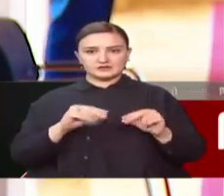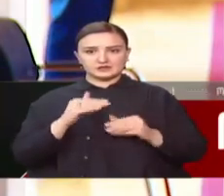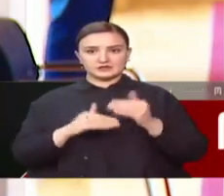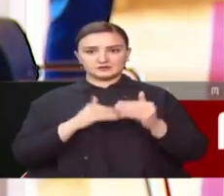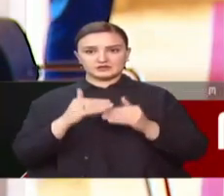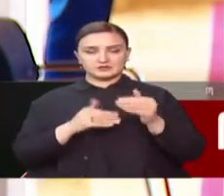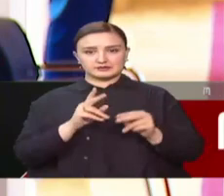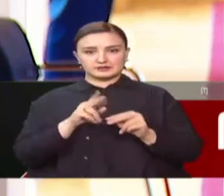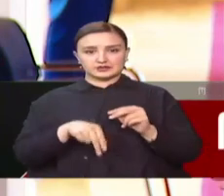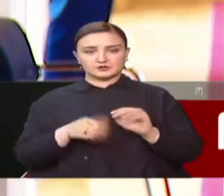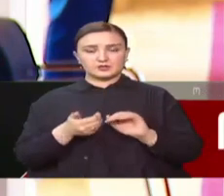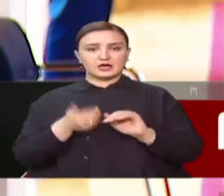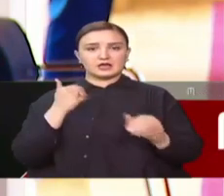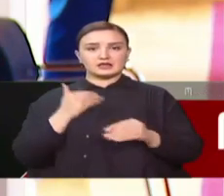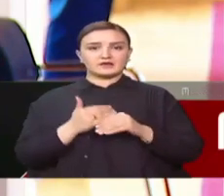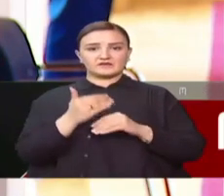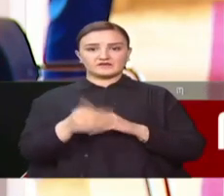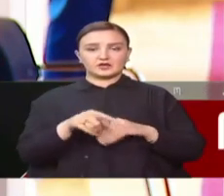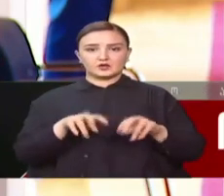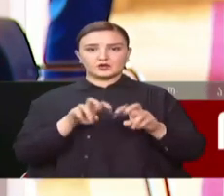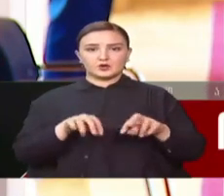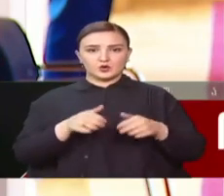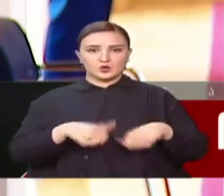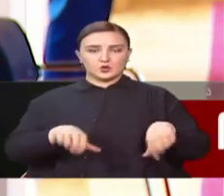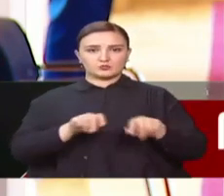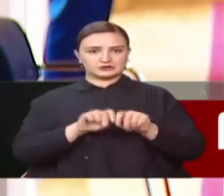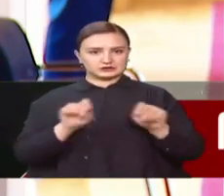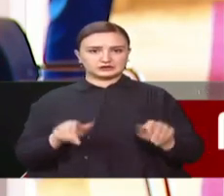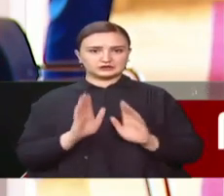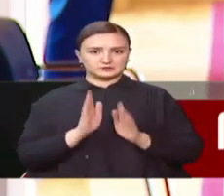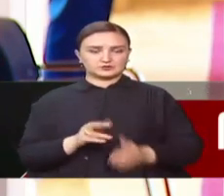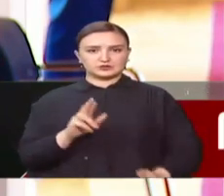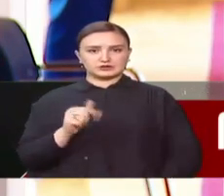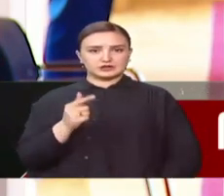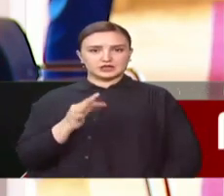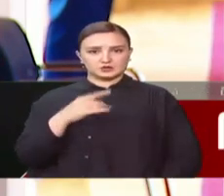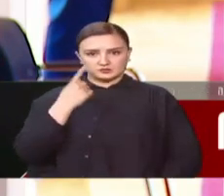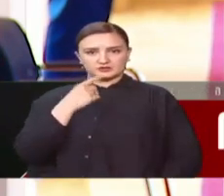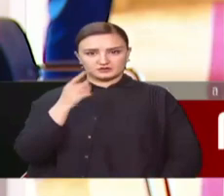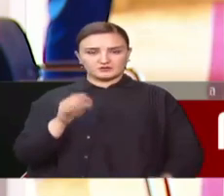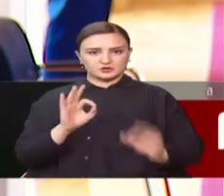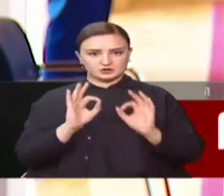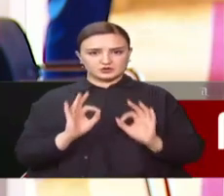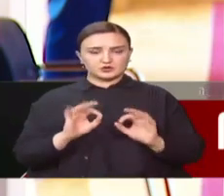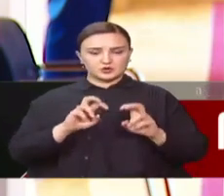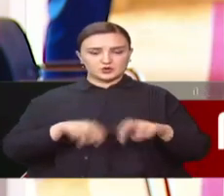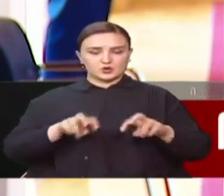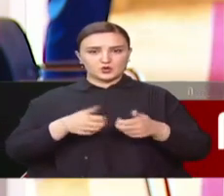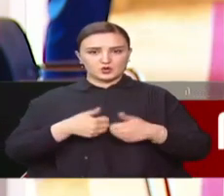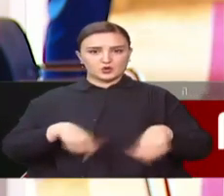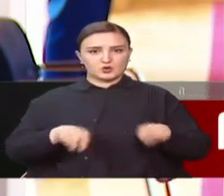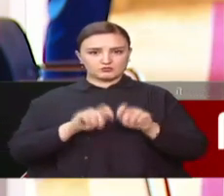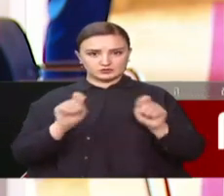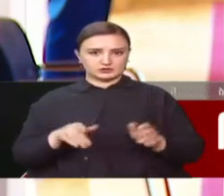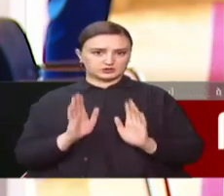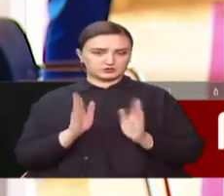გითხრათ, მაგრამ ადრე თუ გვიან ეს კომისია შეიქმნება, ნამდვილად, აი სწორი თქვა ბატონ სხდომაზე, ეს კომისია იქნება და კომისია